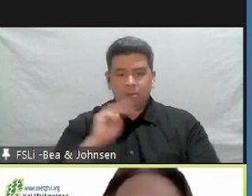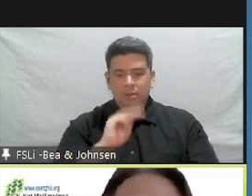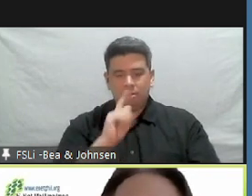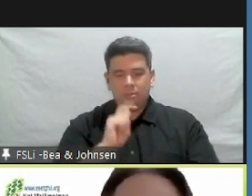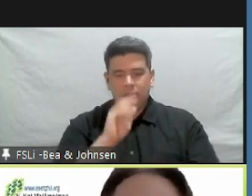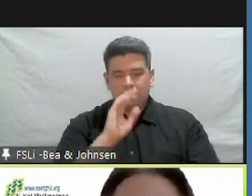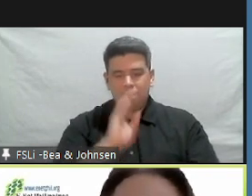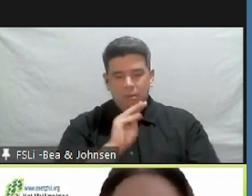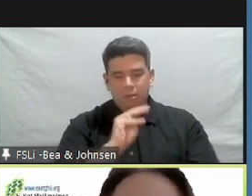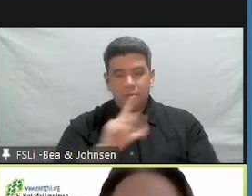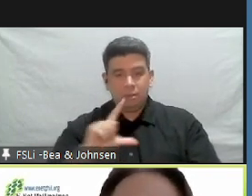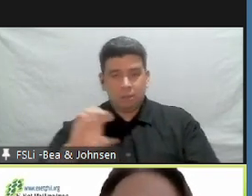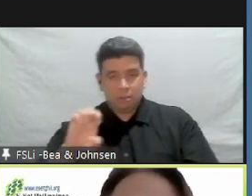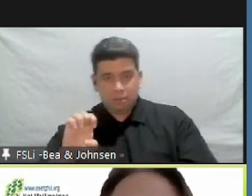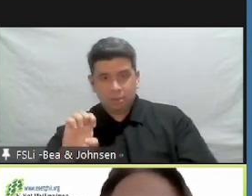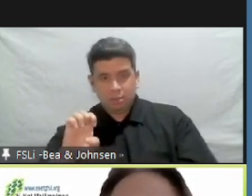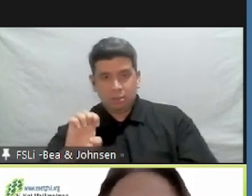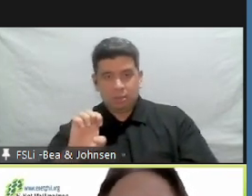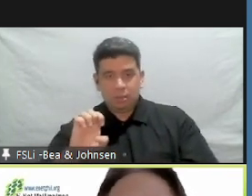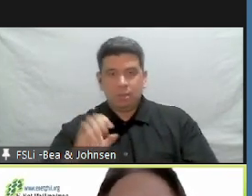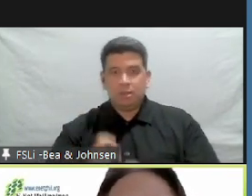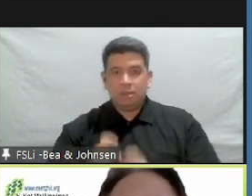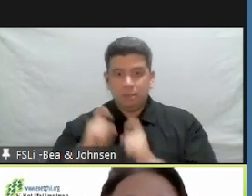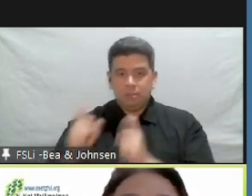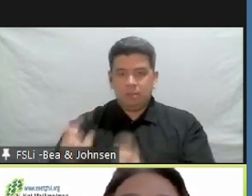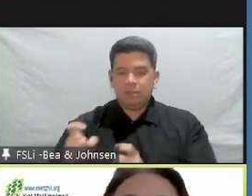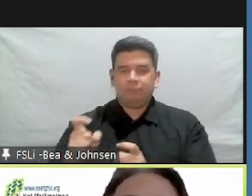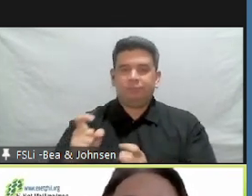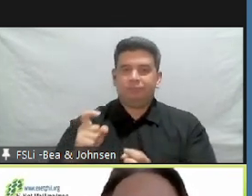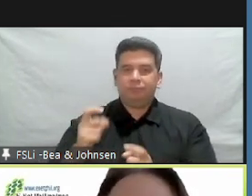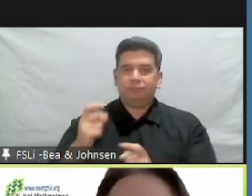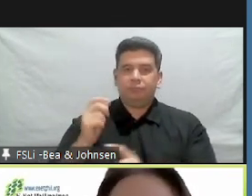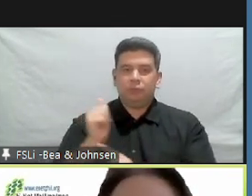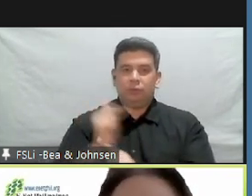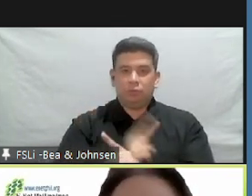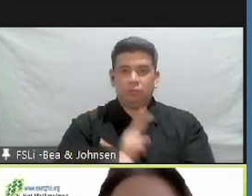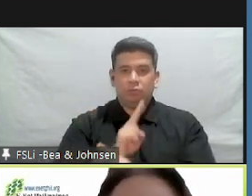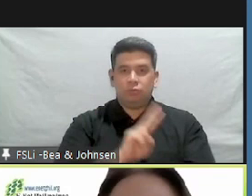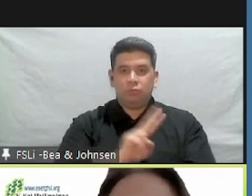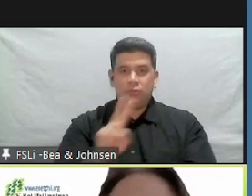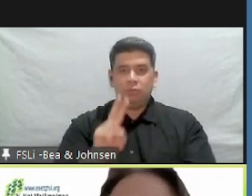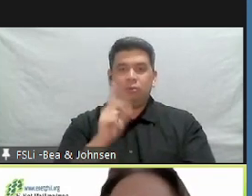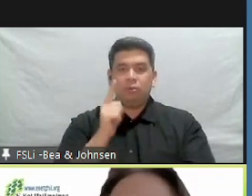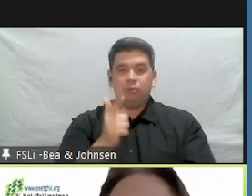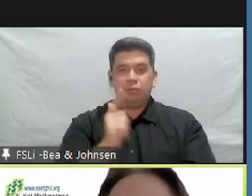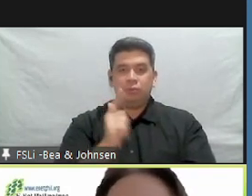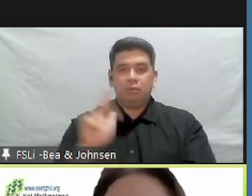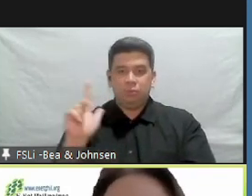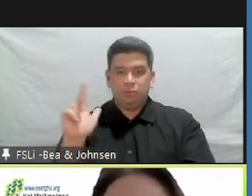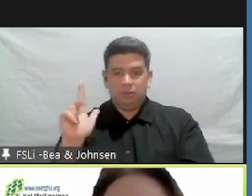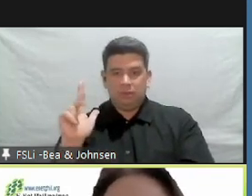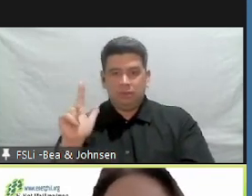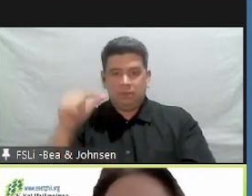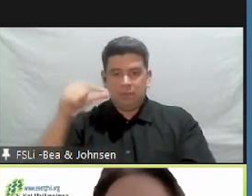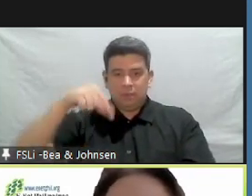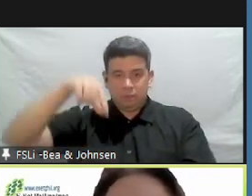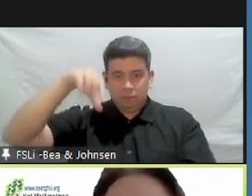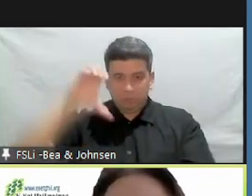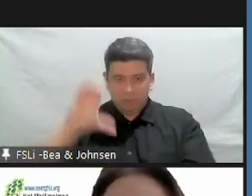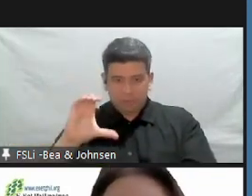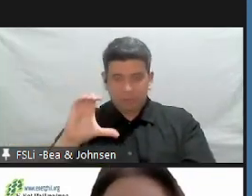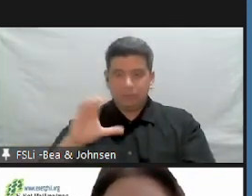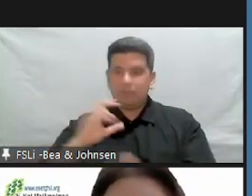Quezon. Pinirmahan Olivia Lucas, Presidente ng INET Philippines. Maraming salamat po, Ma'am Chair. Maraming